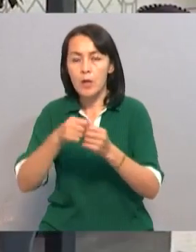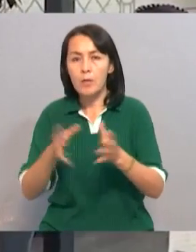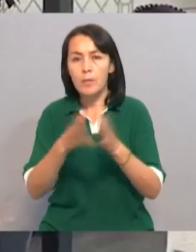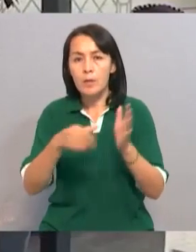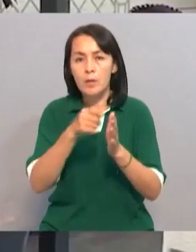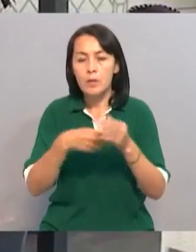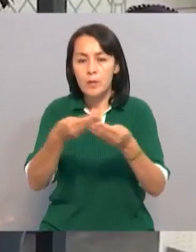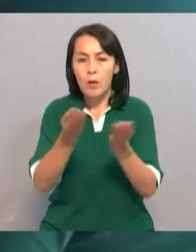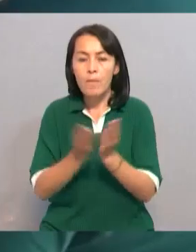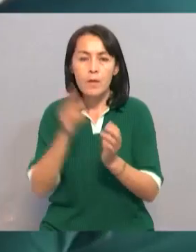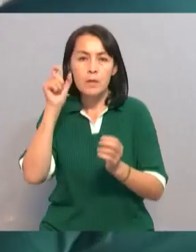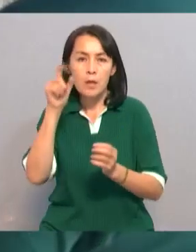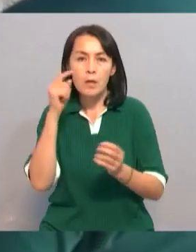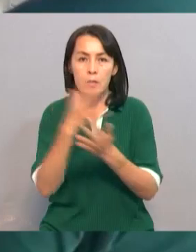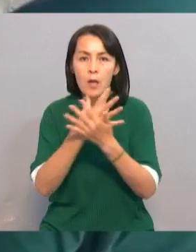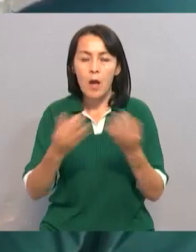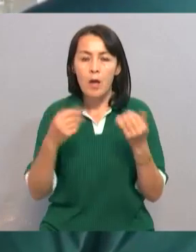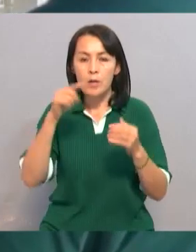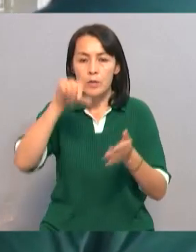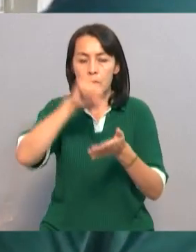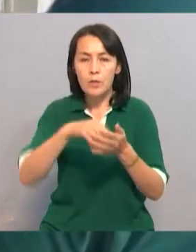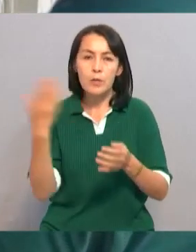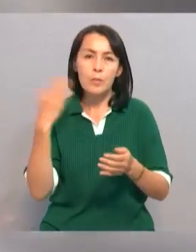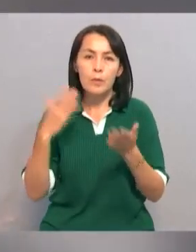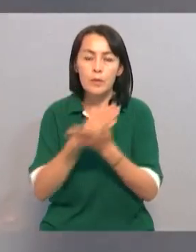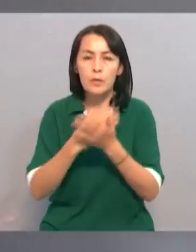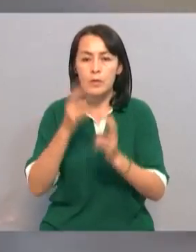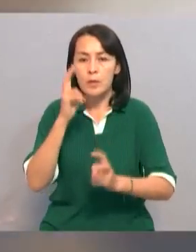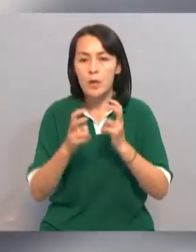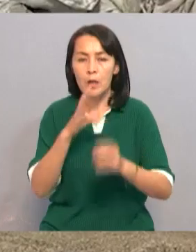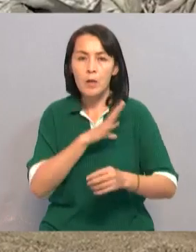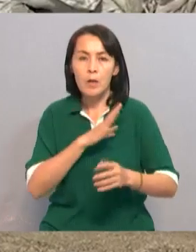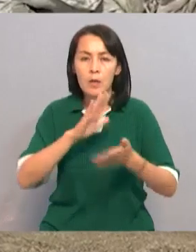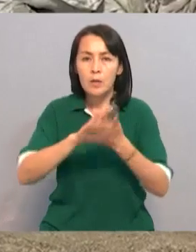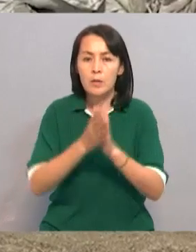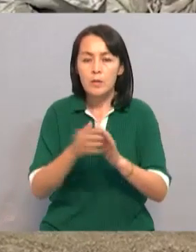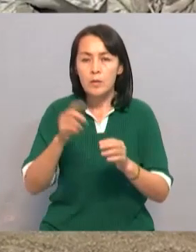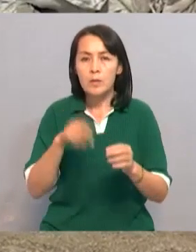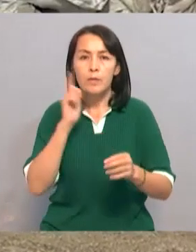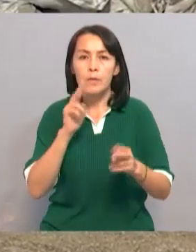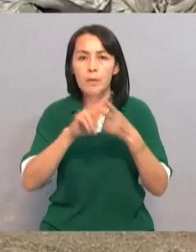600 мешков золото содержащего сырья к нему причастны бывшие сотрудники комбината они были заключены в изолятор временного содержания